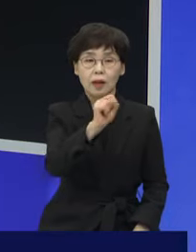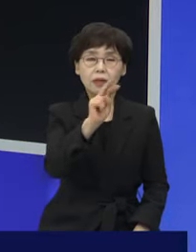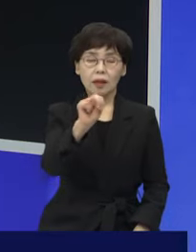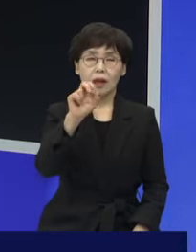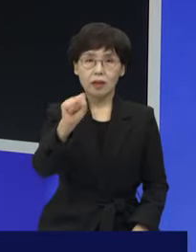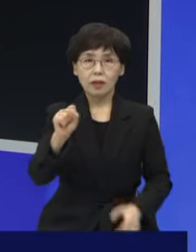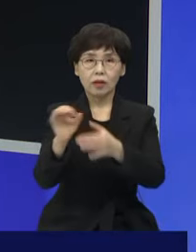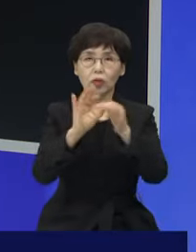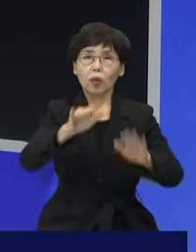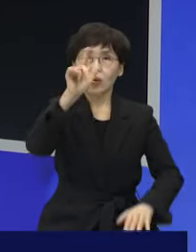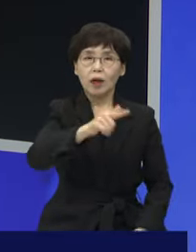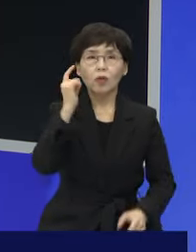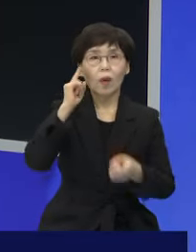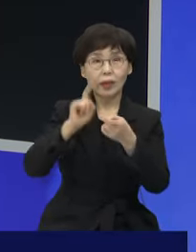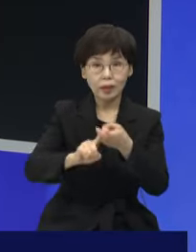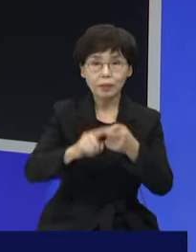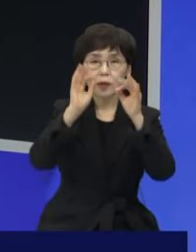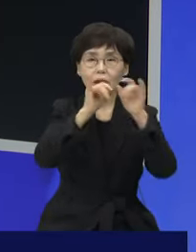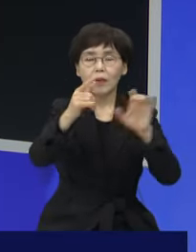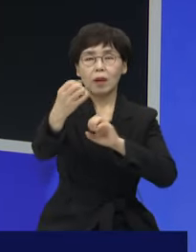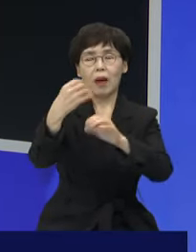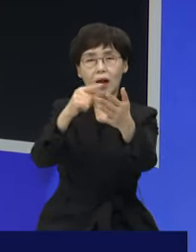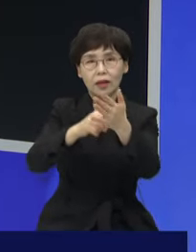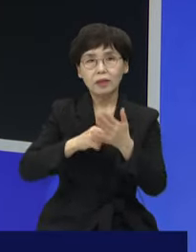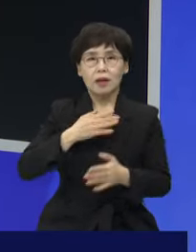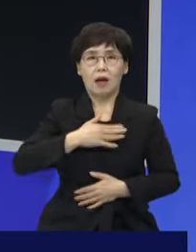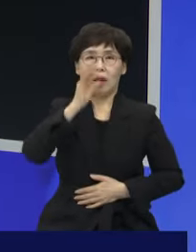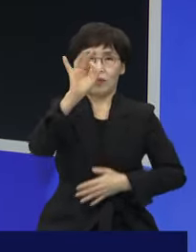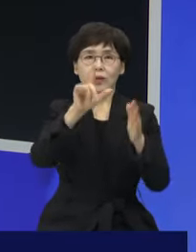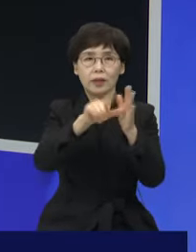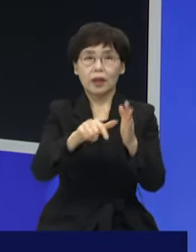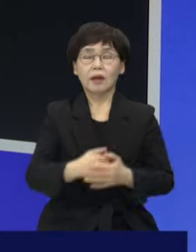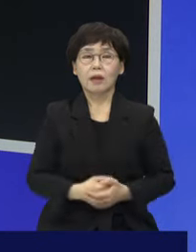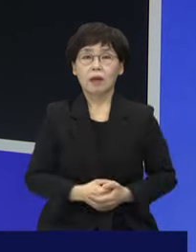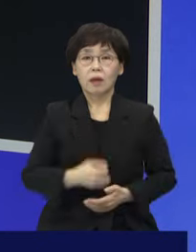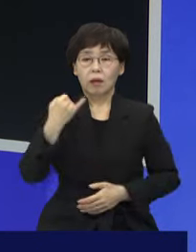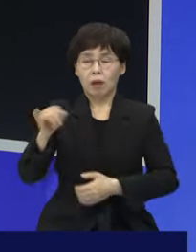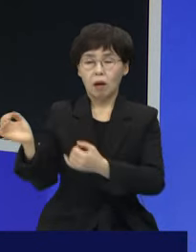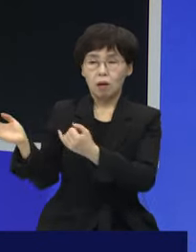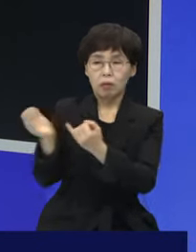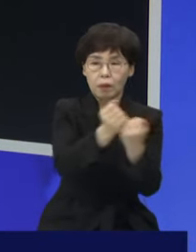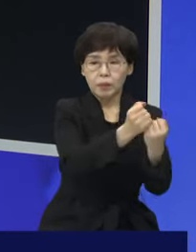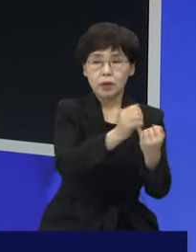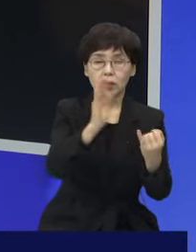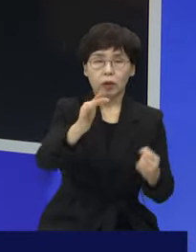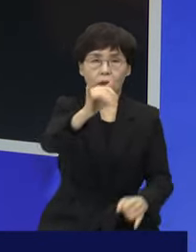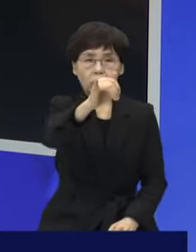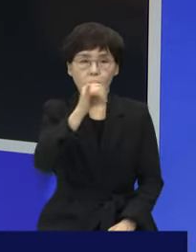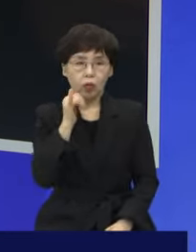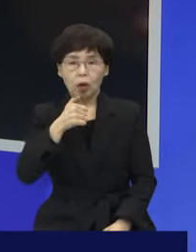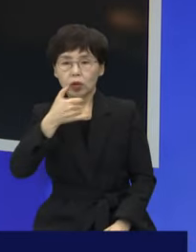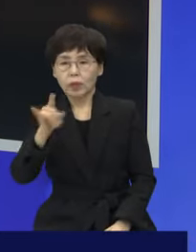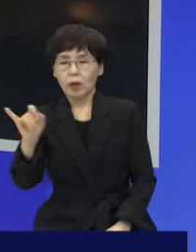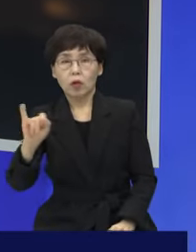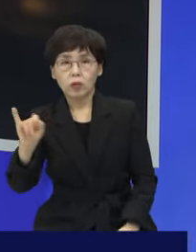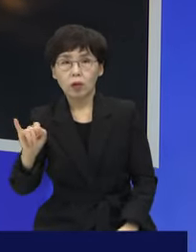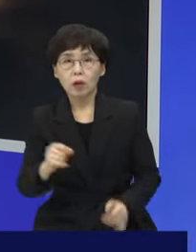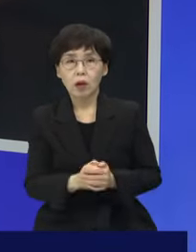SNS를 통해 오늘 하루 관심사와 누리꾼들의 반응을 알아보는 우클릭 시간입니다. 딸이 납치됐다는 전화를 받은 50대